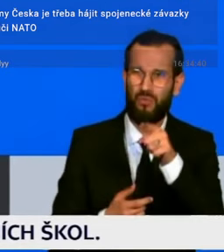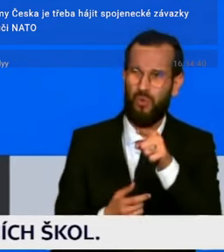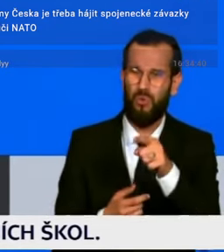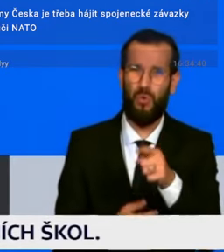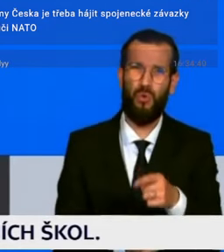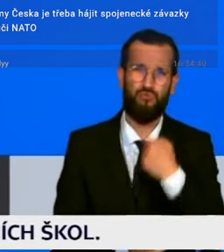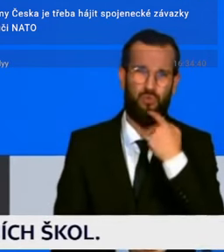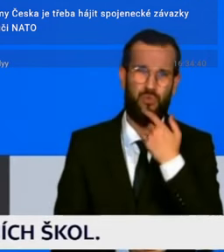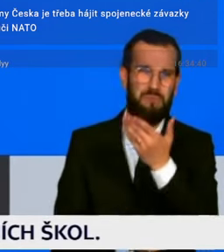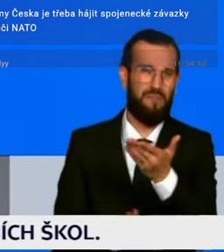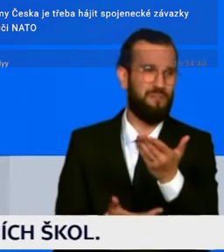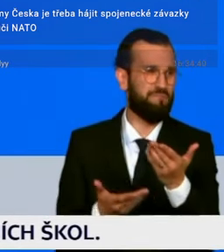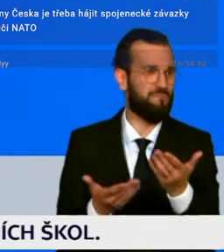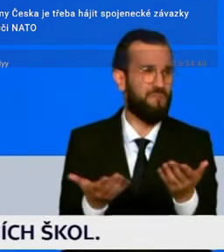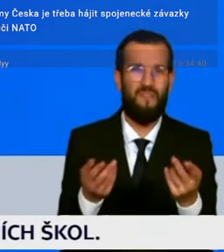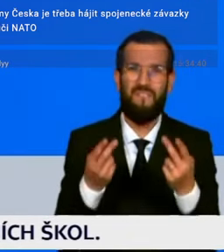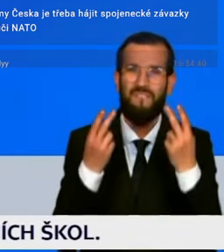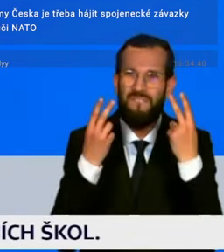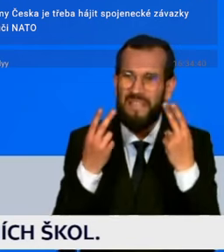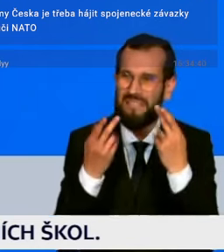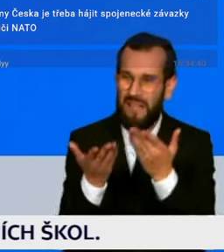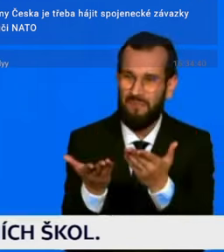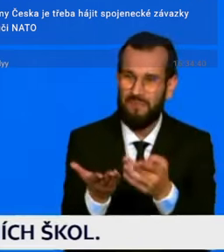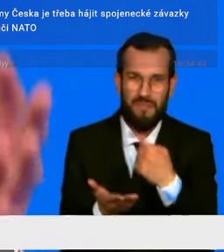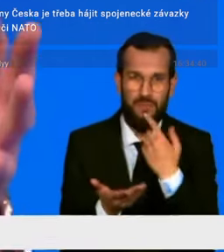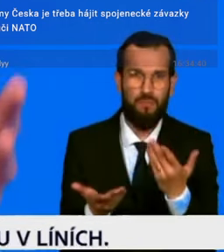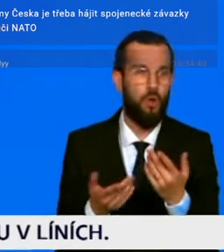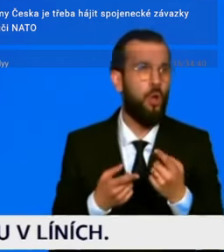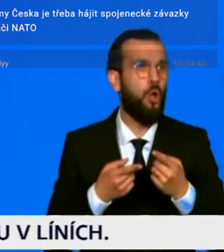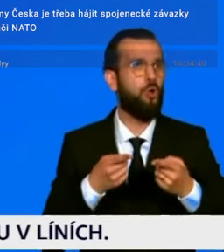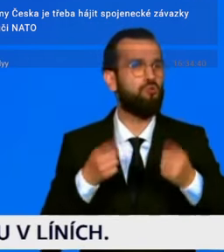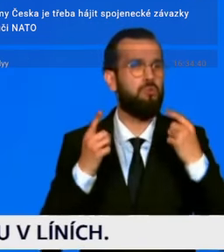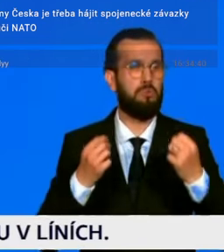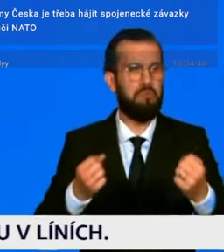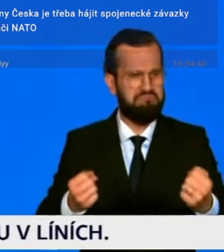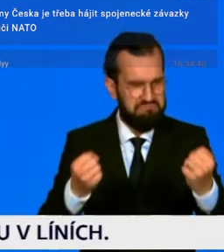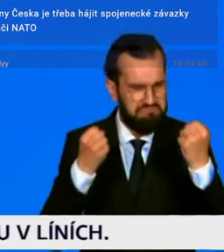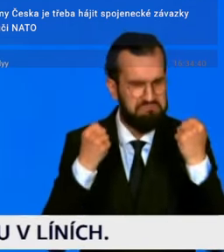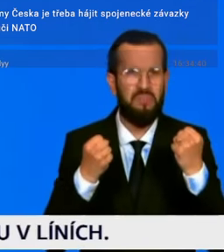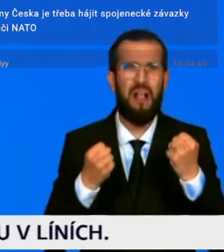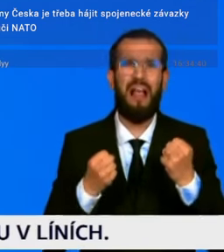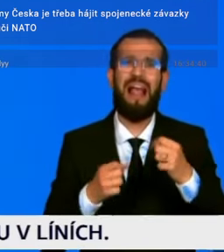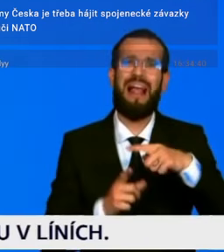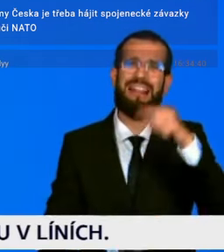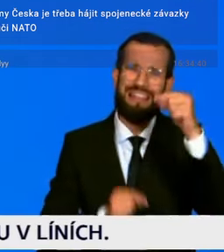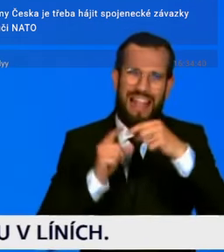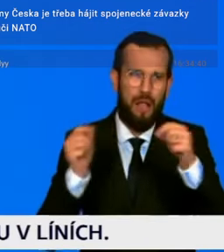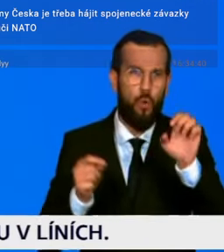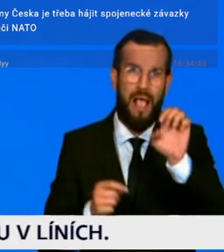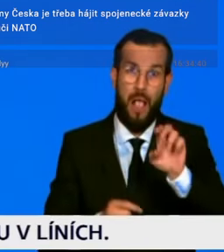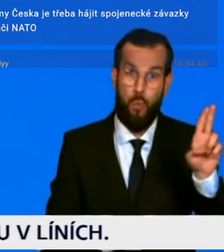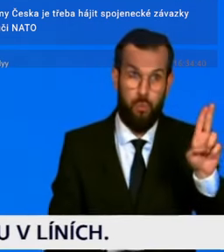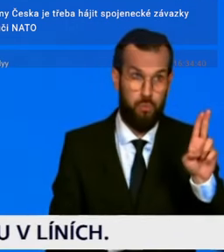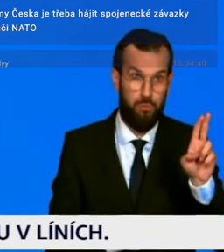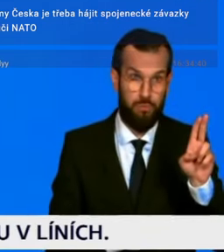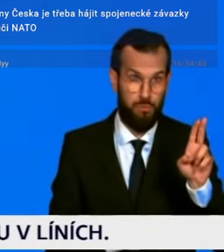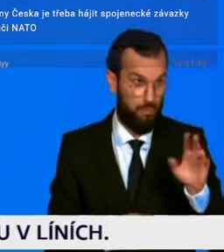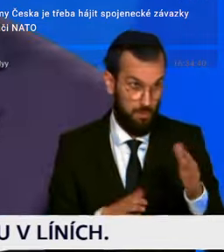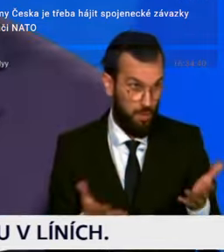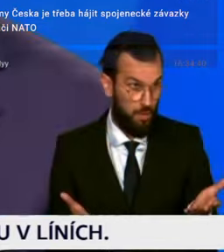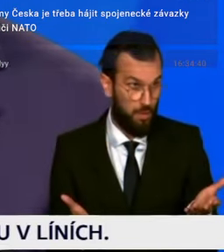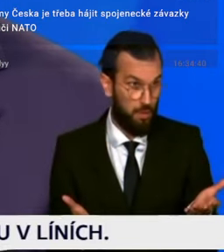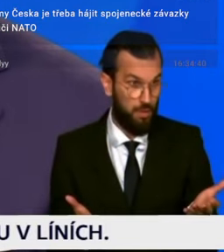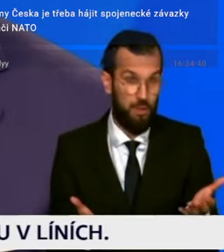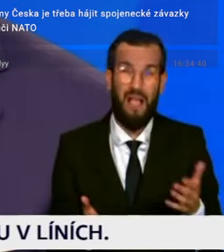floskula pán Pellegrini za ktorú sa skrývate keď hovoríte že Slovensko je pevne ukotvené v NATO a v Európskej ď nie je No veď je no Ale